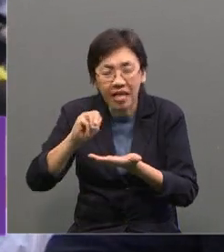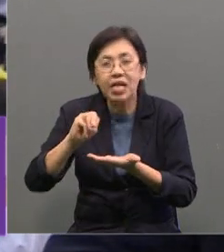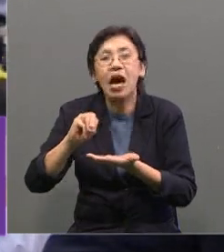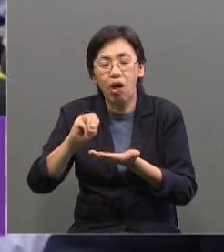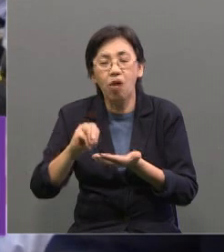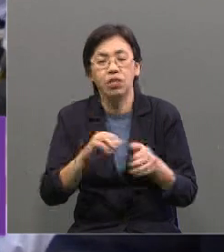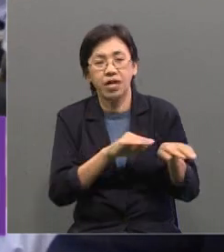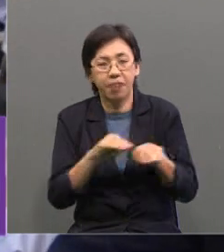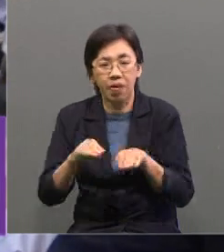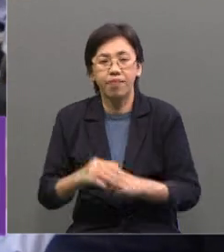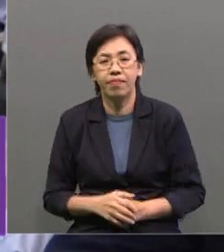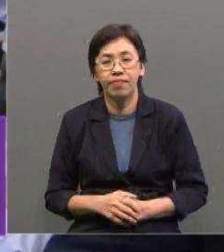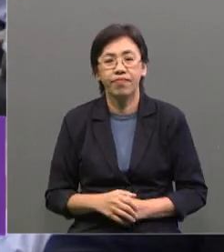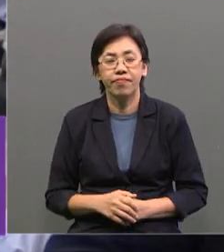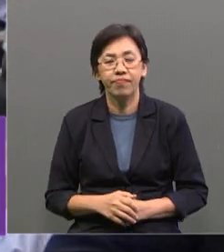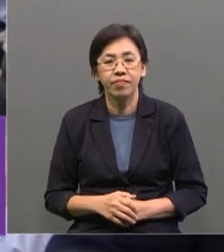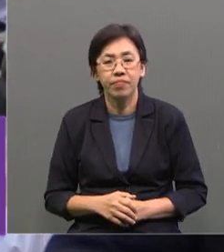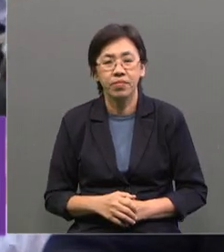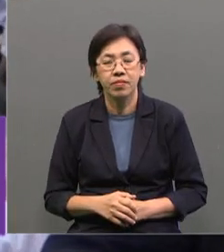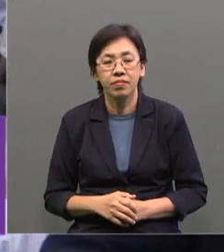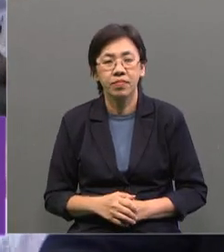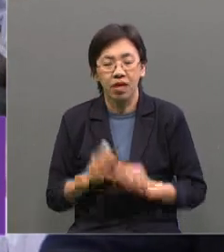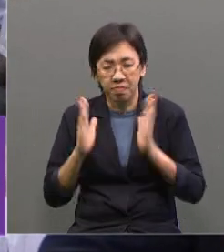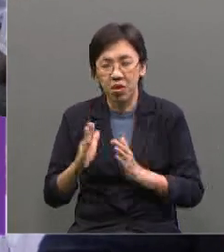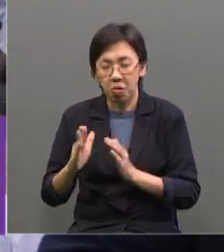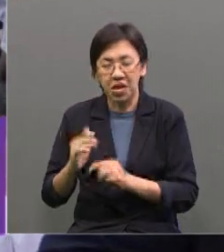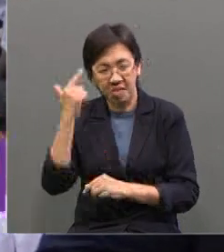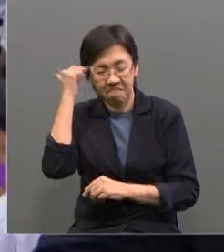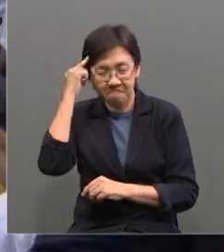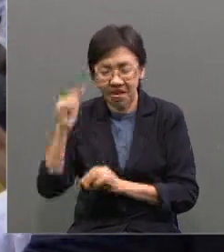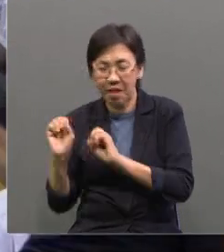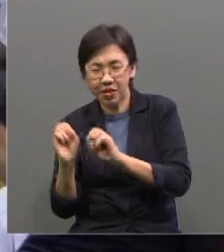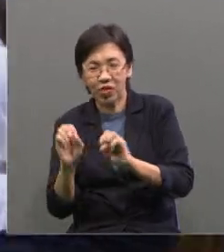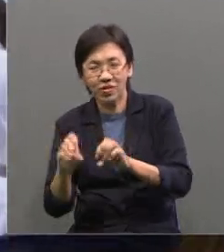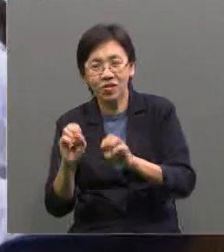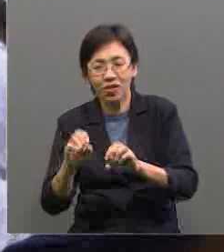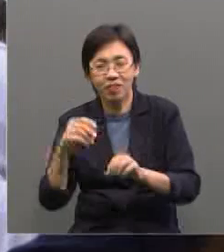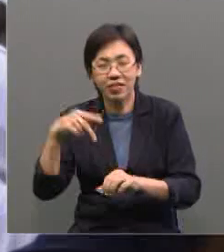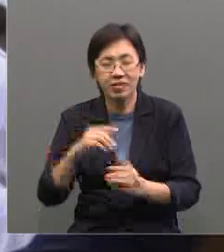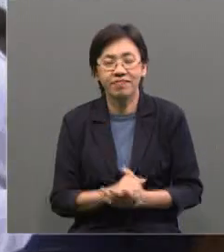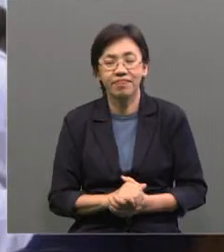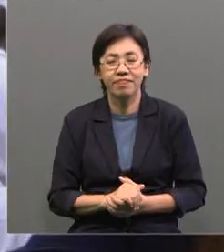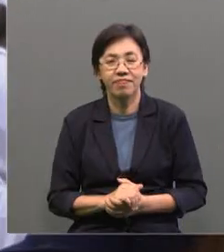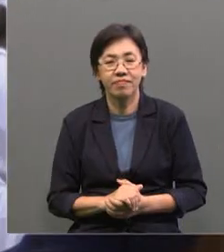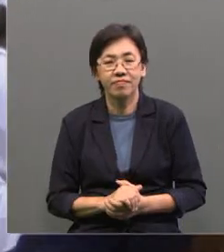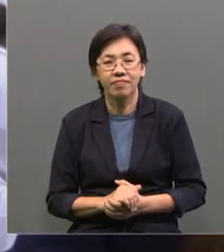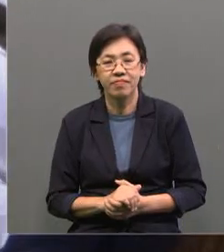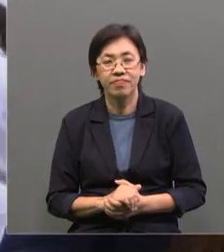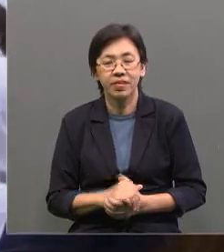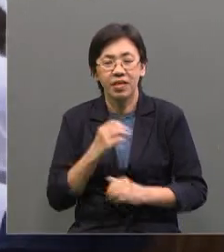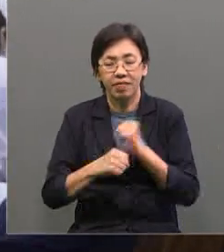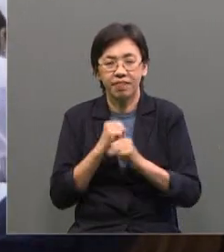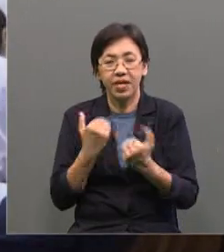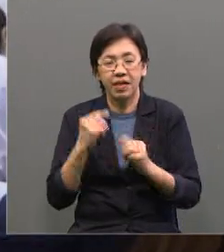าวิทยาลัยในการที่เรานำติวเตอร์มาสอบที่แก่ปีนี้เราดำเนินการมาเป็นปีที่16แล้วครับ